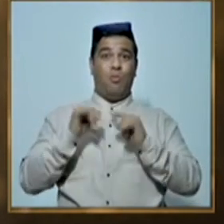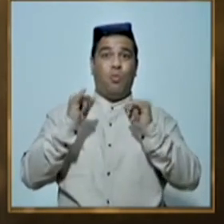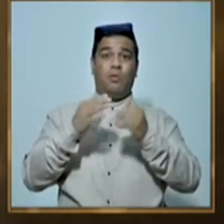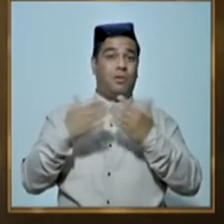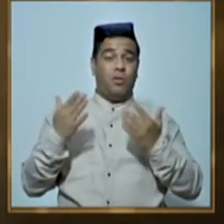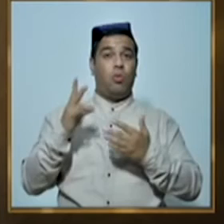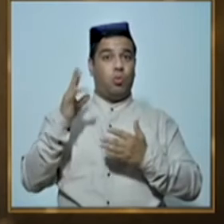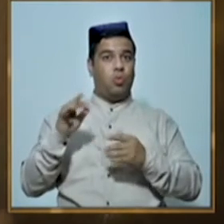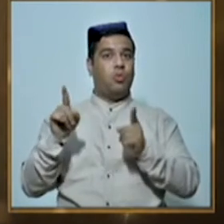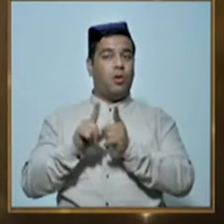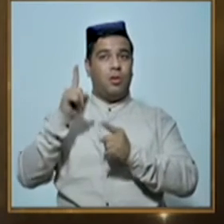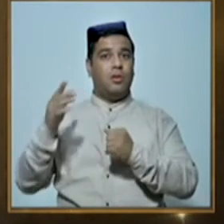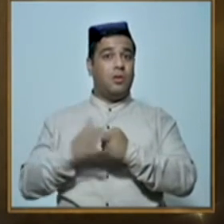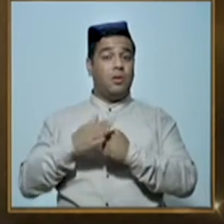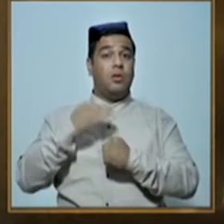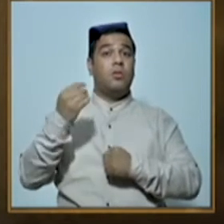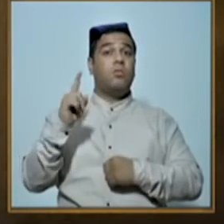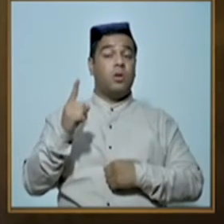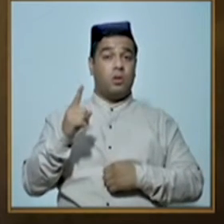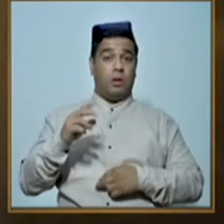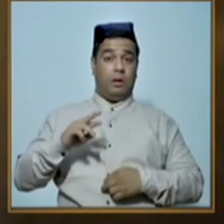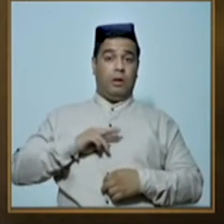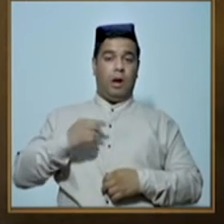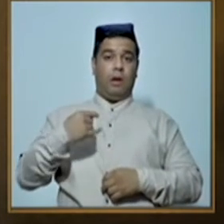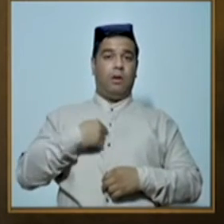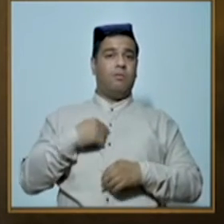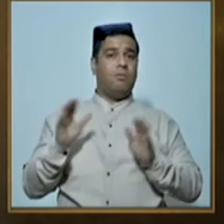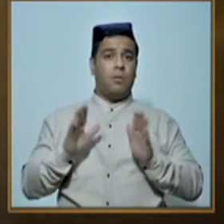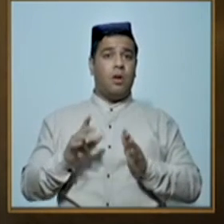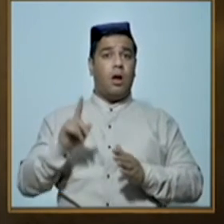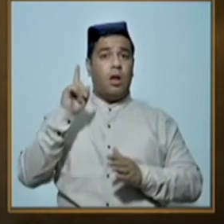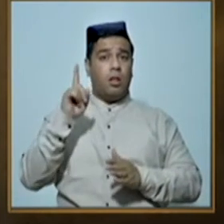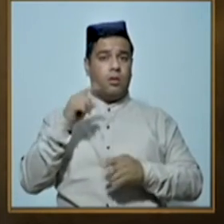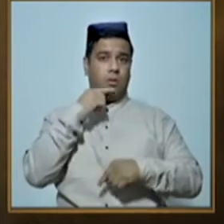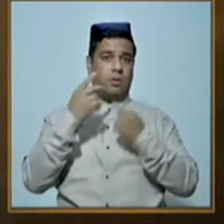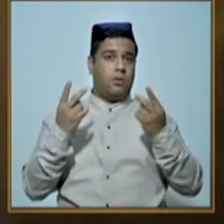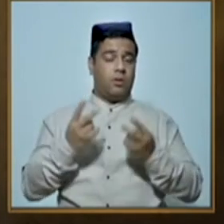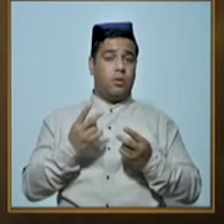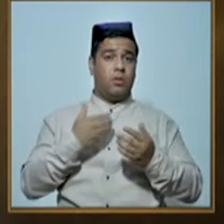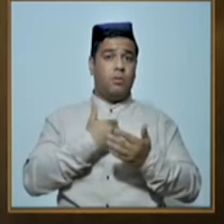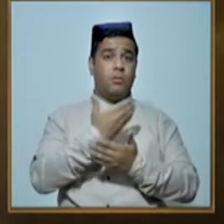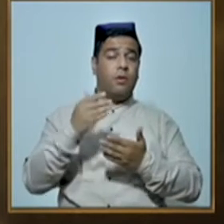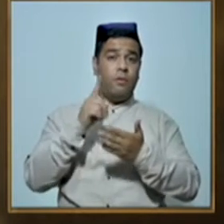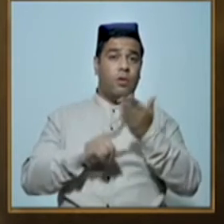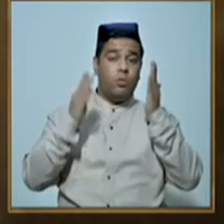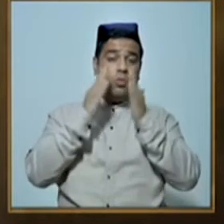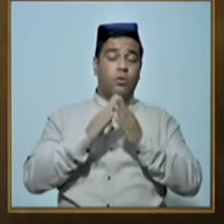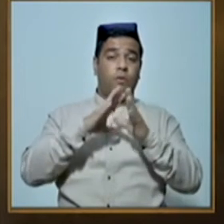ketibdi. Ana mana shu nuqtadan manmanlik qandek og'ir narsa